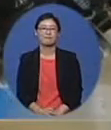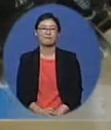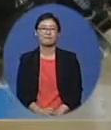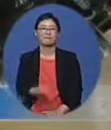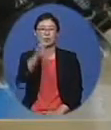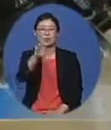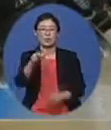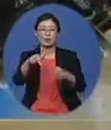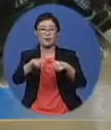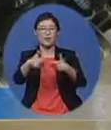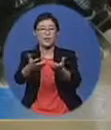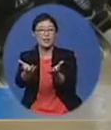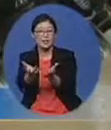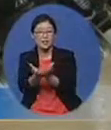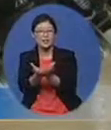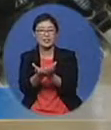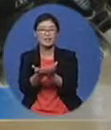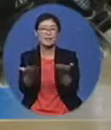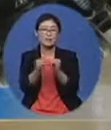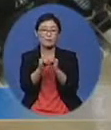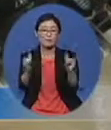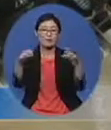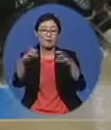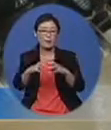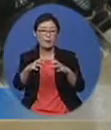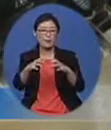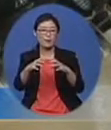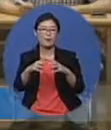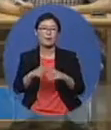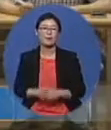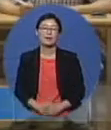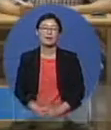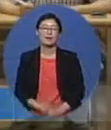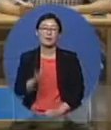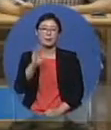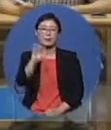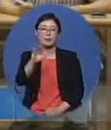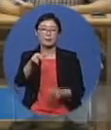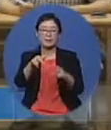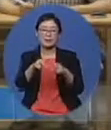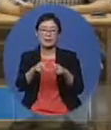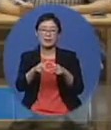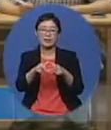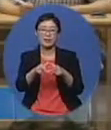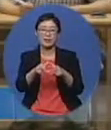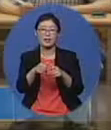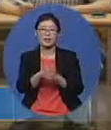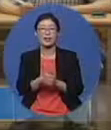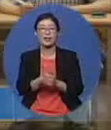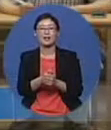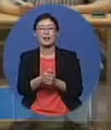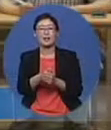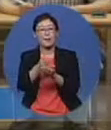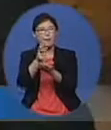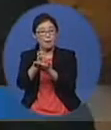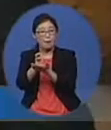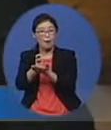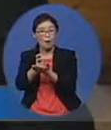광주 장애계 단체 실무자들이 모인 자리에서 단체 실무자들은 앞으로는 장애인에 대한 현안을 직접 설계하겠다고